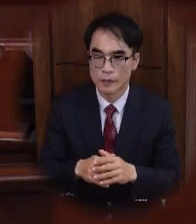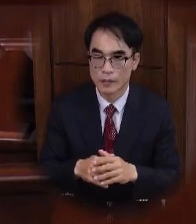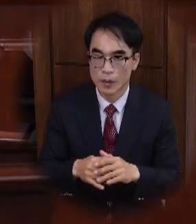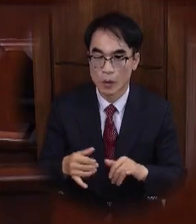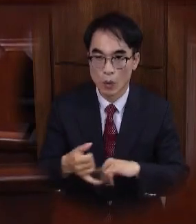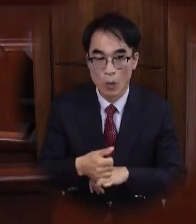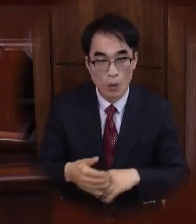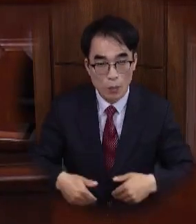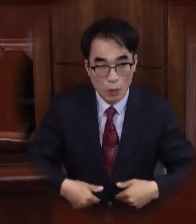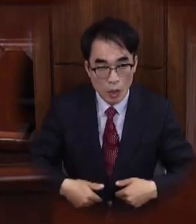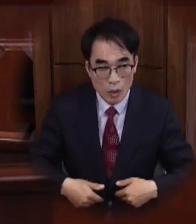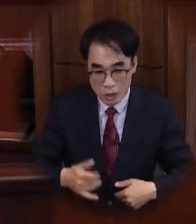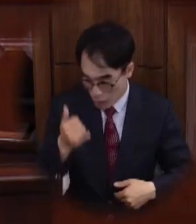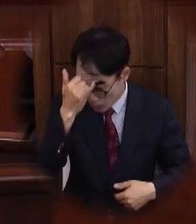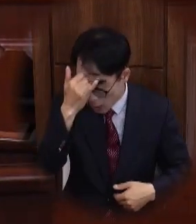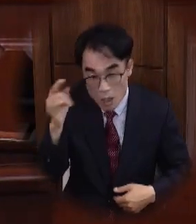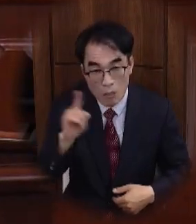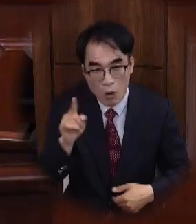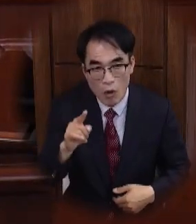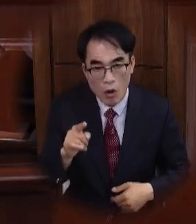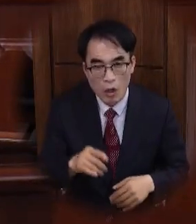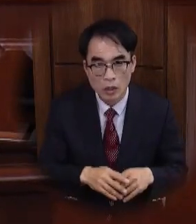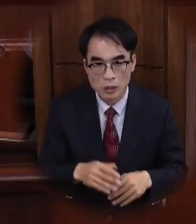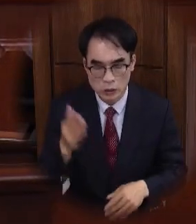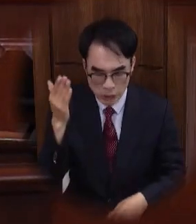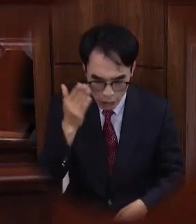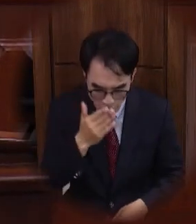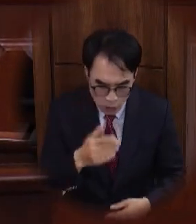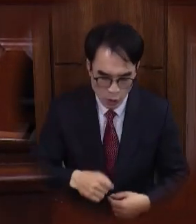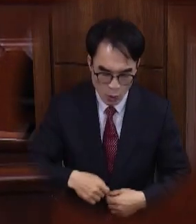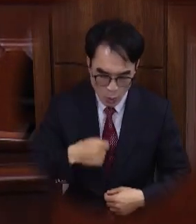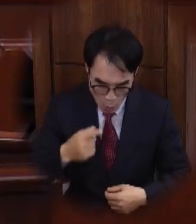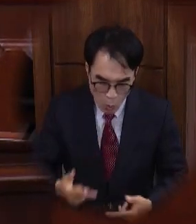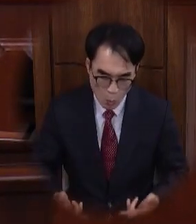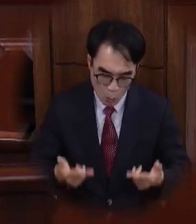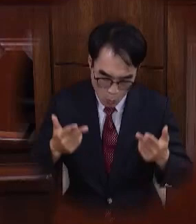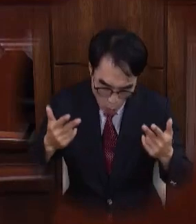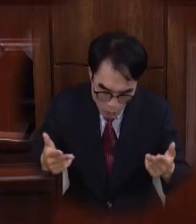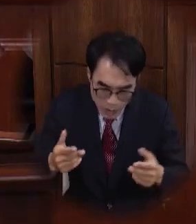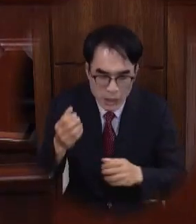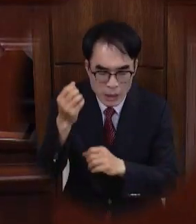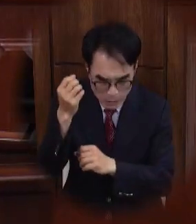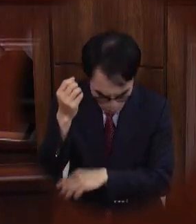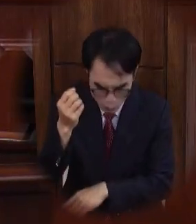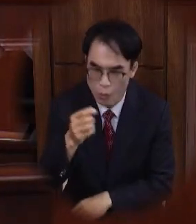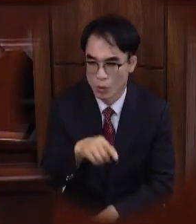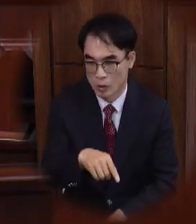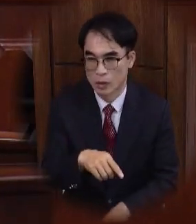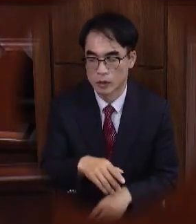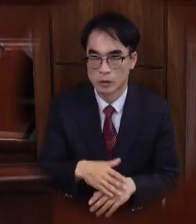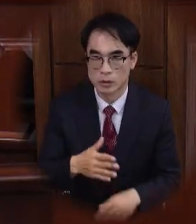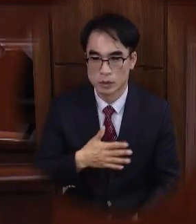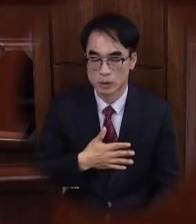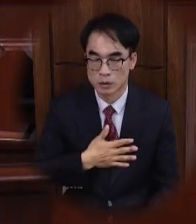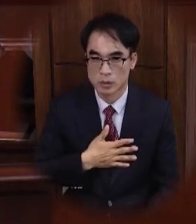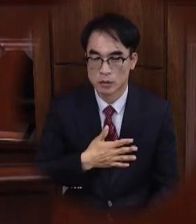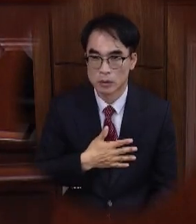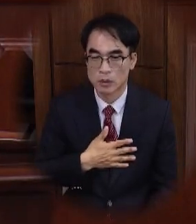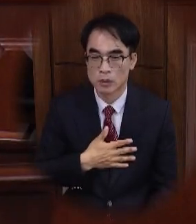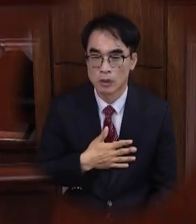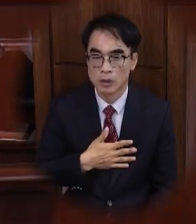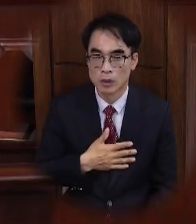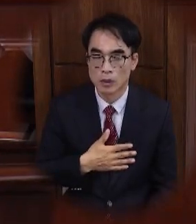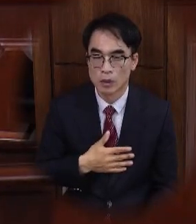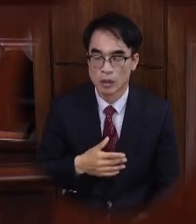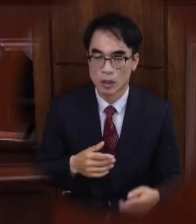과연 무엇일까요 정직 청렴 봉사 정신 등은 기본일 것이고 저는 두